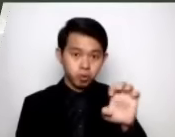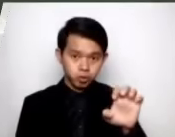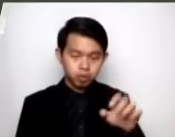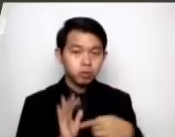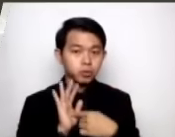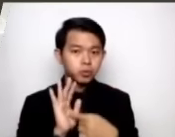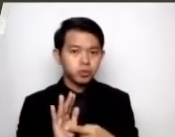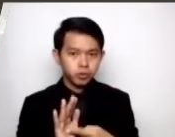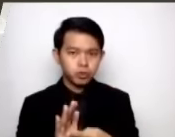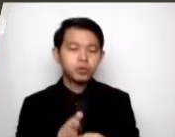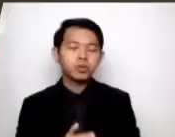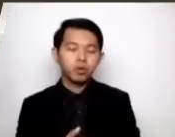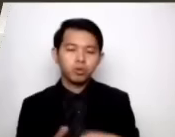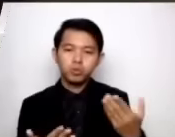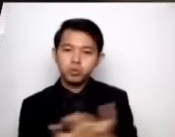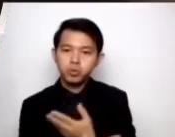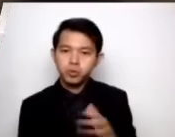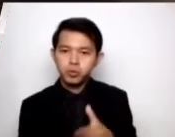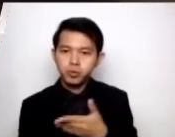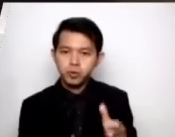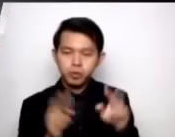solo album na Rosé.